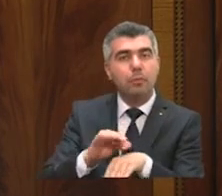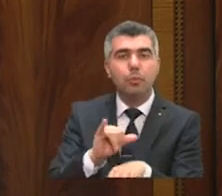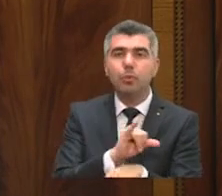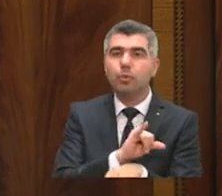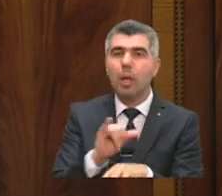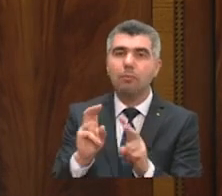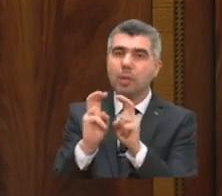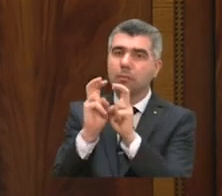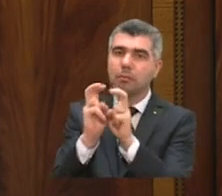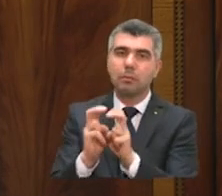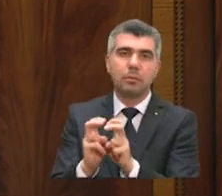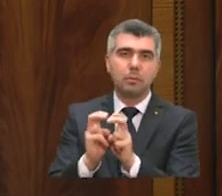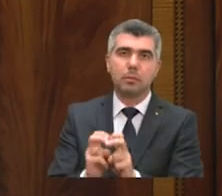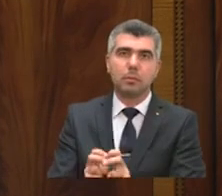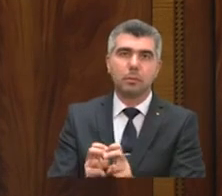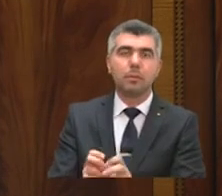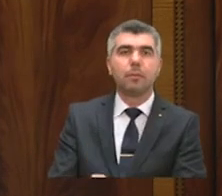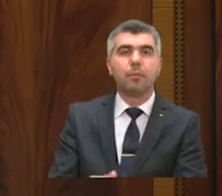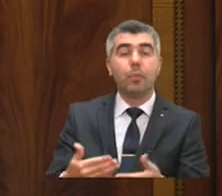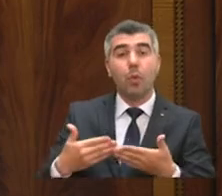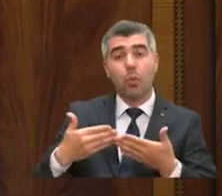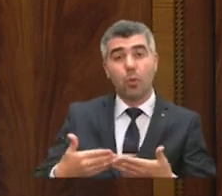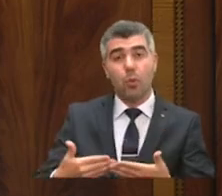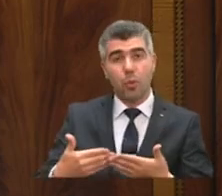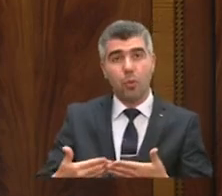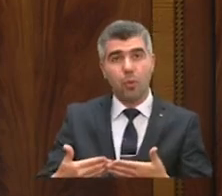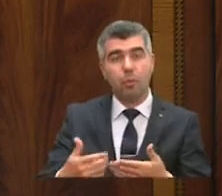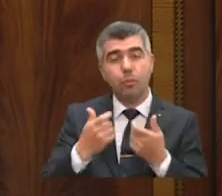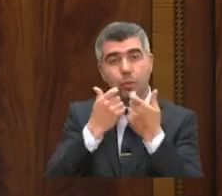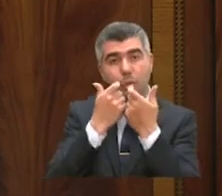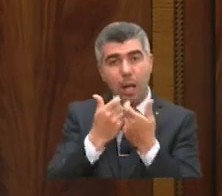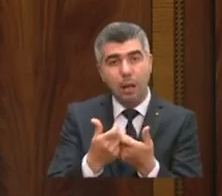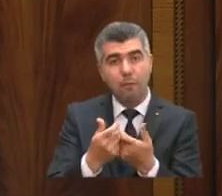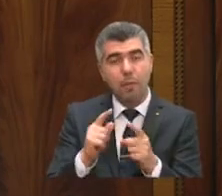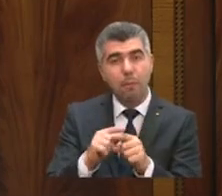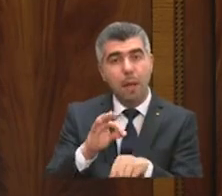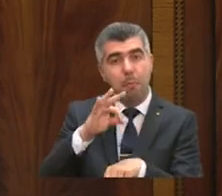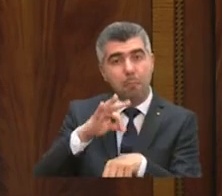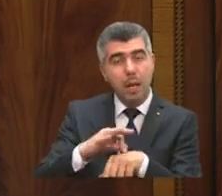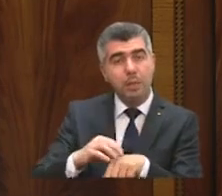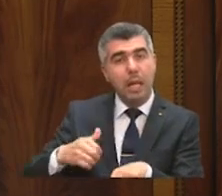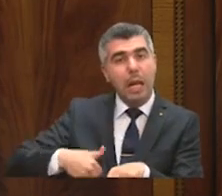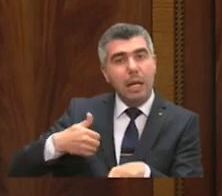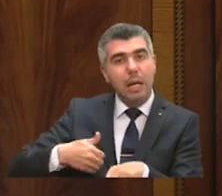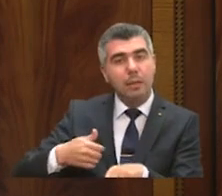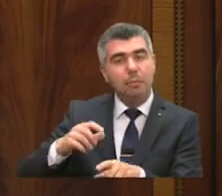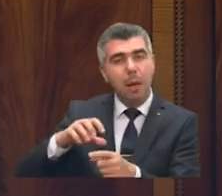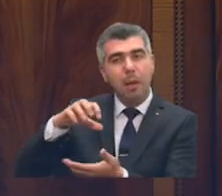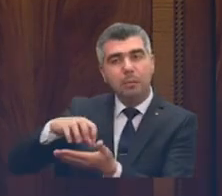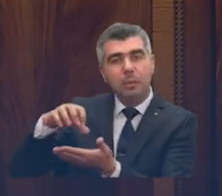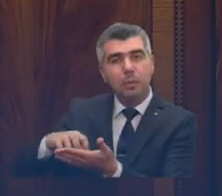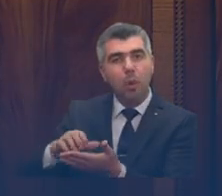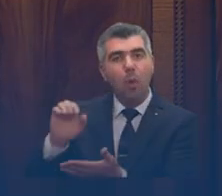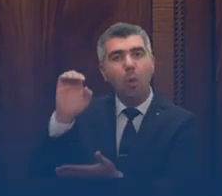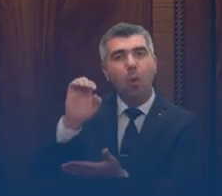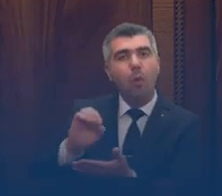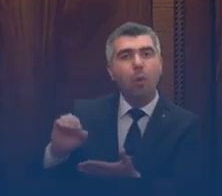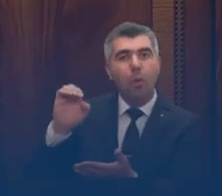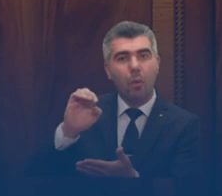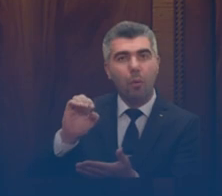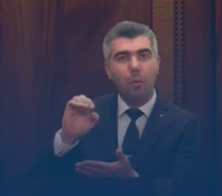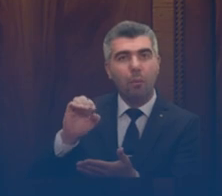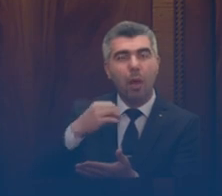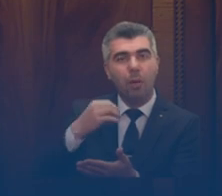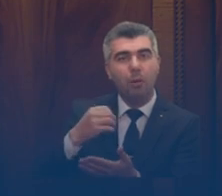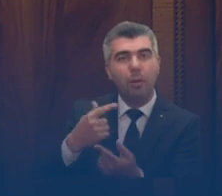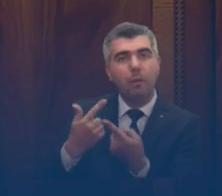ضئيل جدا. اليوم كنشوفوا هذا الجدري ديال القرده في بعض البلدان الاوروبيه، لا هو لانه جا